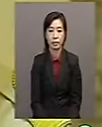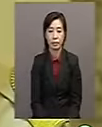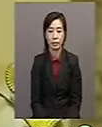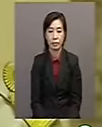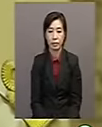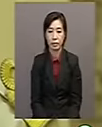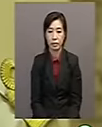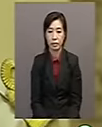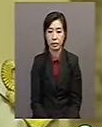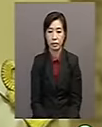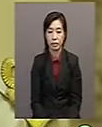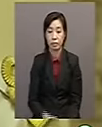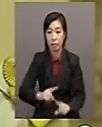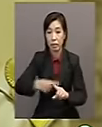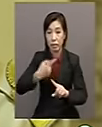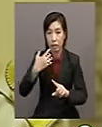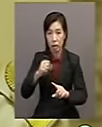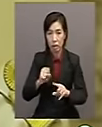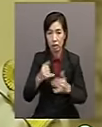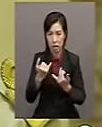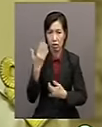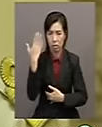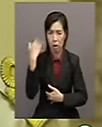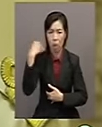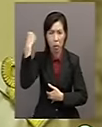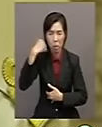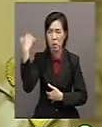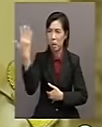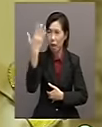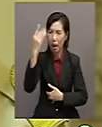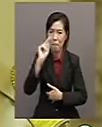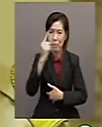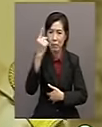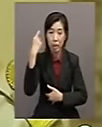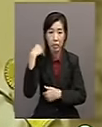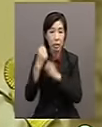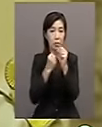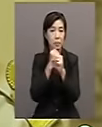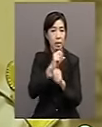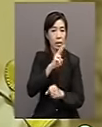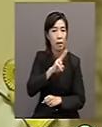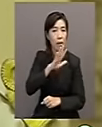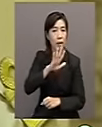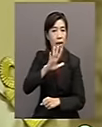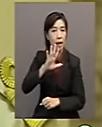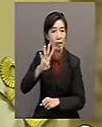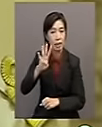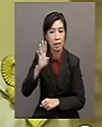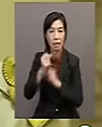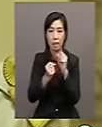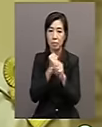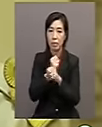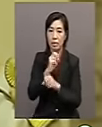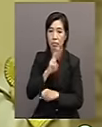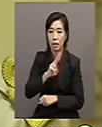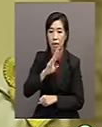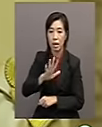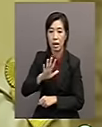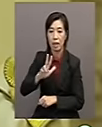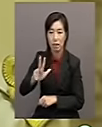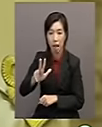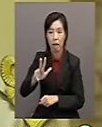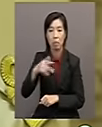พายุที่เกิดในช่วงตุลาเนี่ยเคยมีหลายๆลูกเหมือนกันอย่างเช่นปี54ปี53ที่เกิดมาผลกระทบอาจ